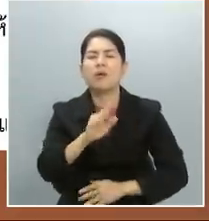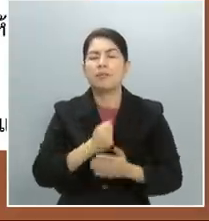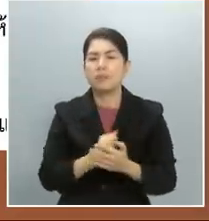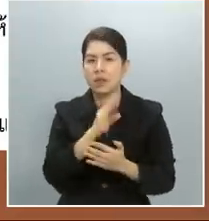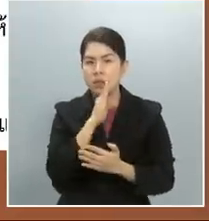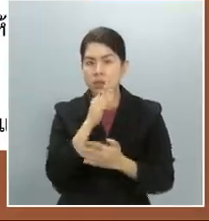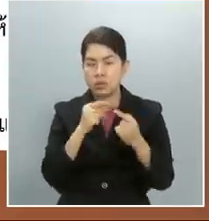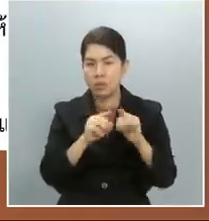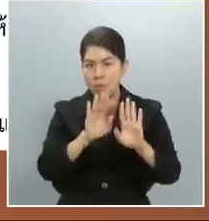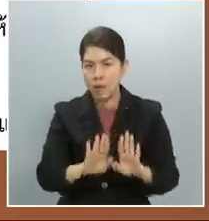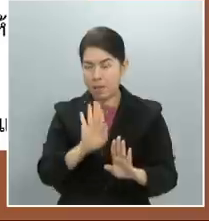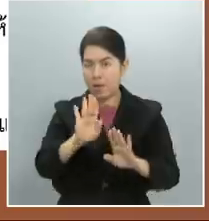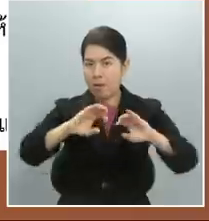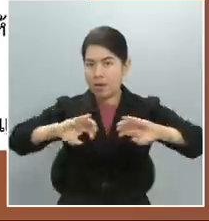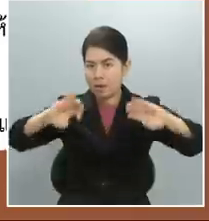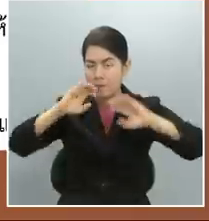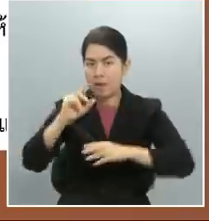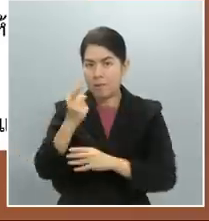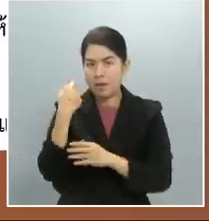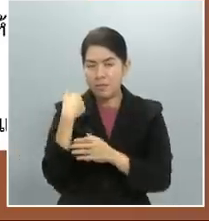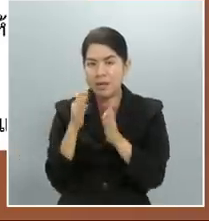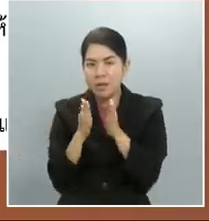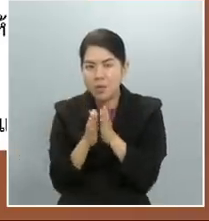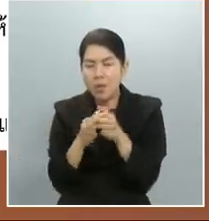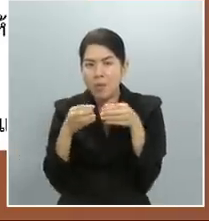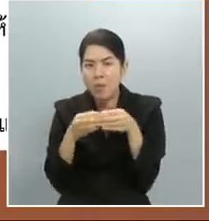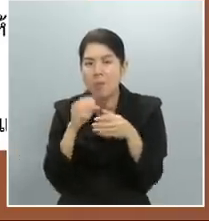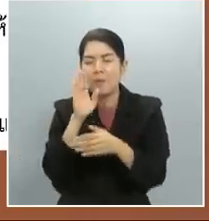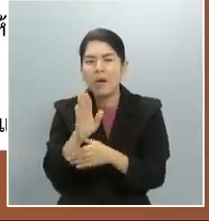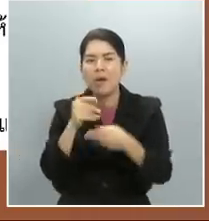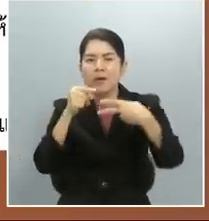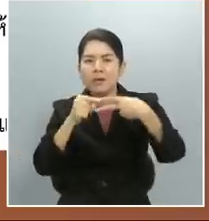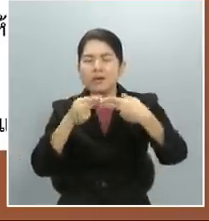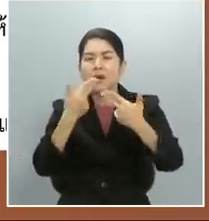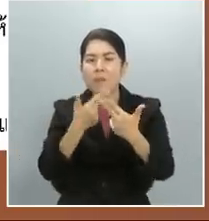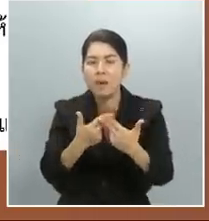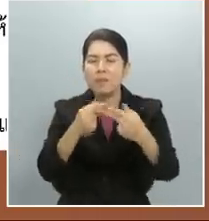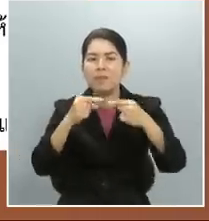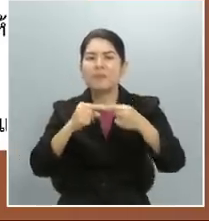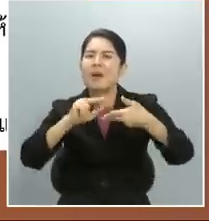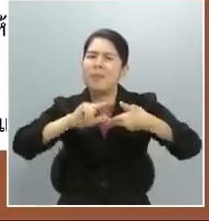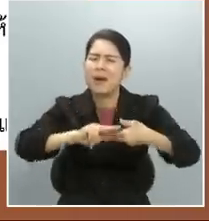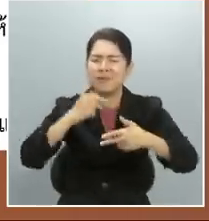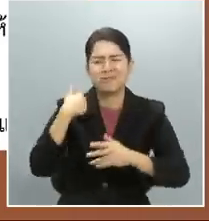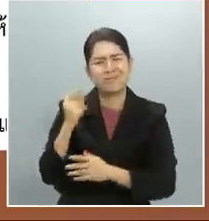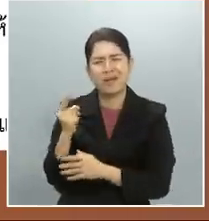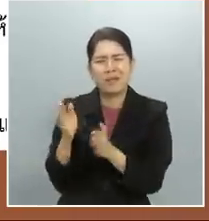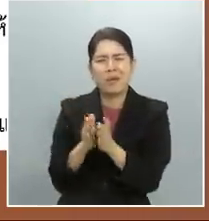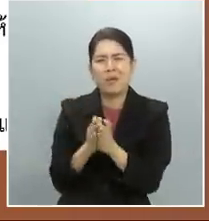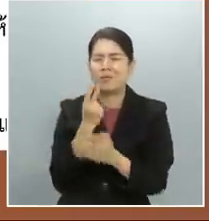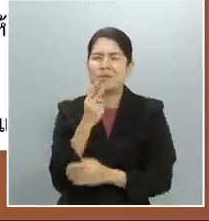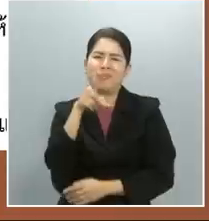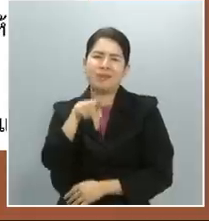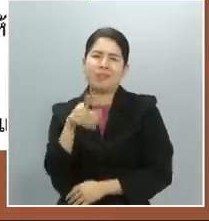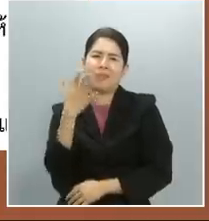ของรัฐบาลใหม่มี 2ลงมาร่วมมีพรรคที่เคยกระชับพื้นที่มาร่วมนี่ไม่ใช่รัฐบาลพิเศษอะไรเลยเป็นรัฐบาลเดิม